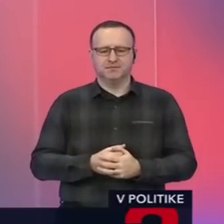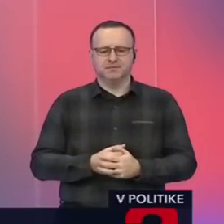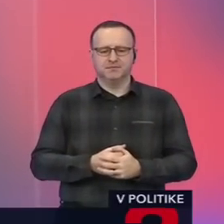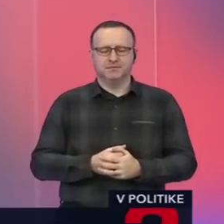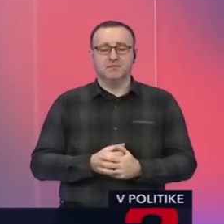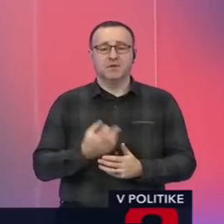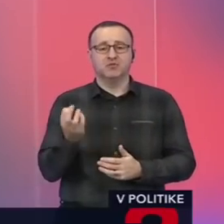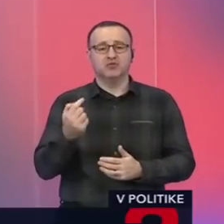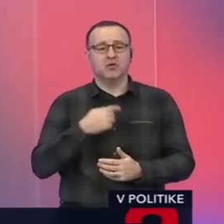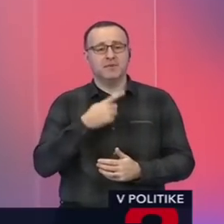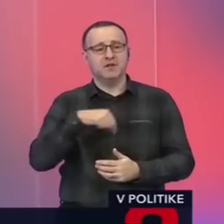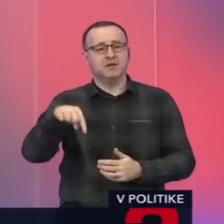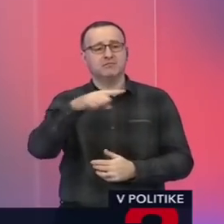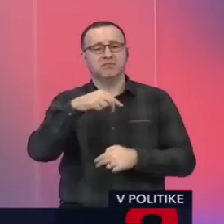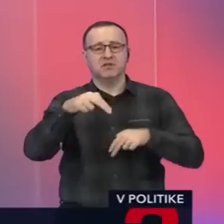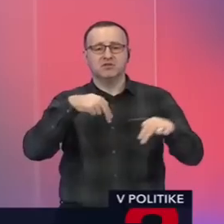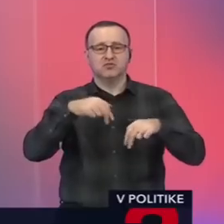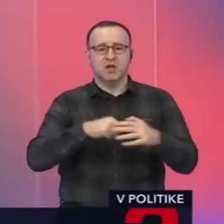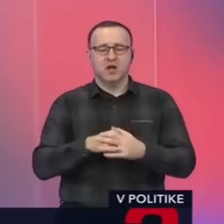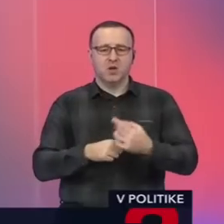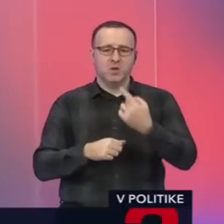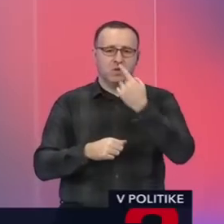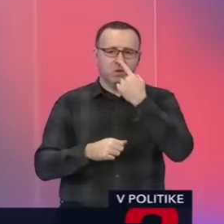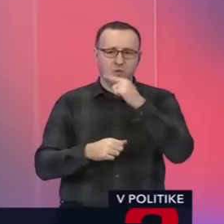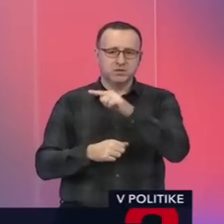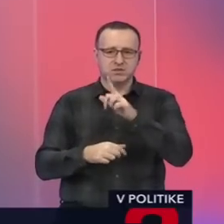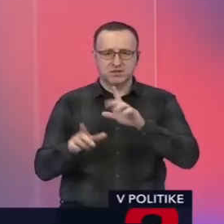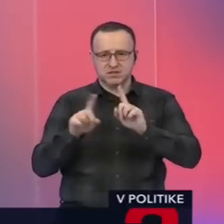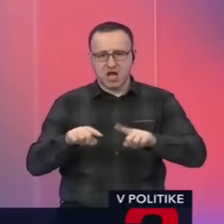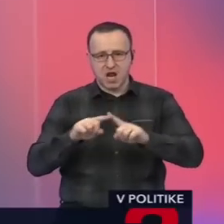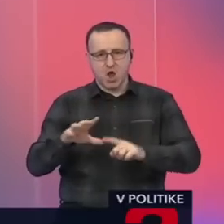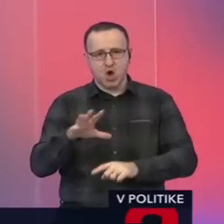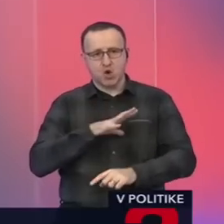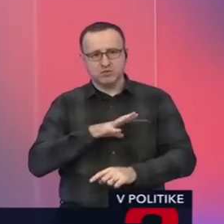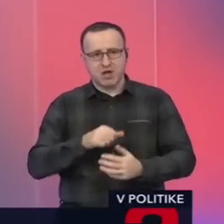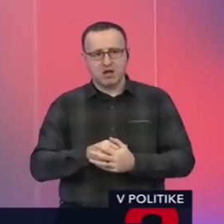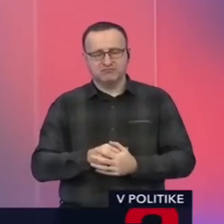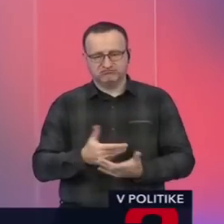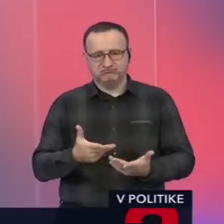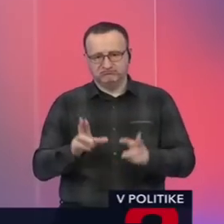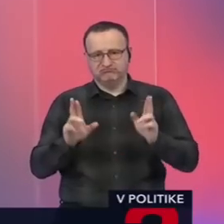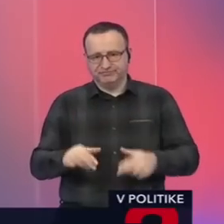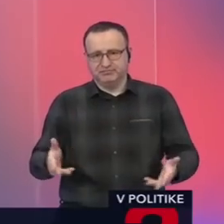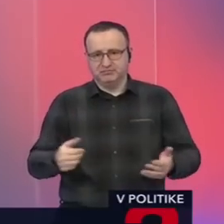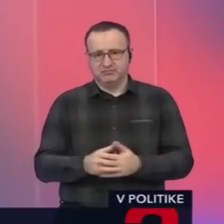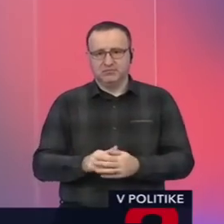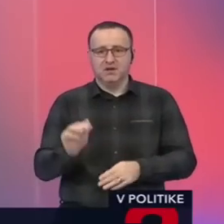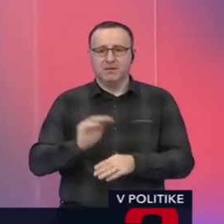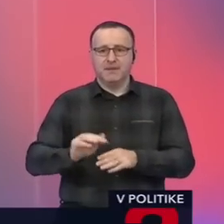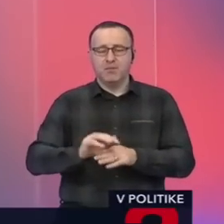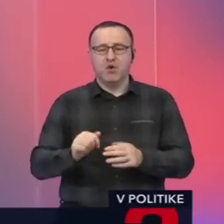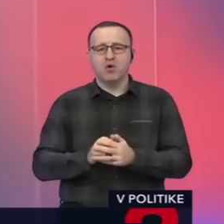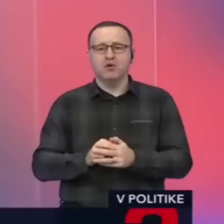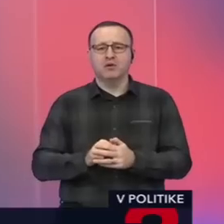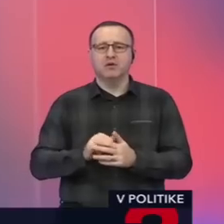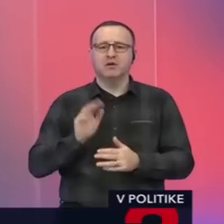O čom sa tu bavíme teraz momentálne, či Rusko je alebo predstavuje naďalej hrozbu, to je neodškripiteľný fakt, pretože okrem teda konvenčných síl,